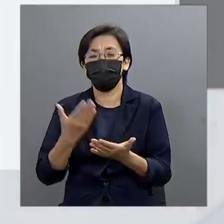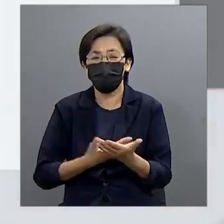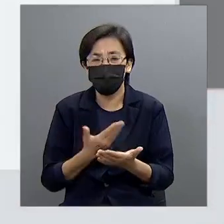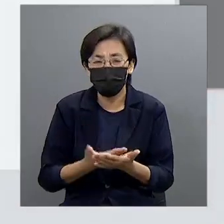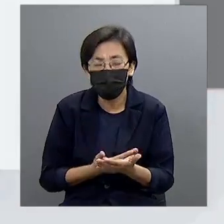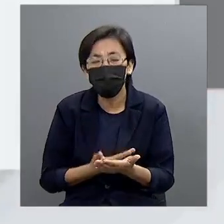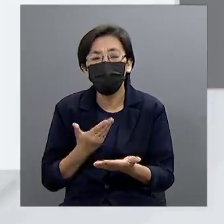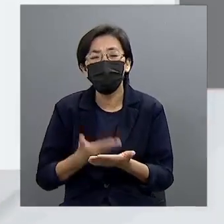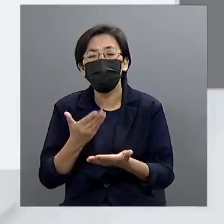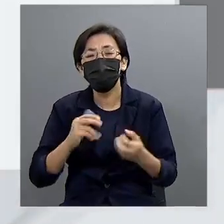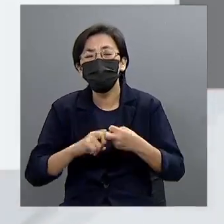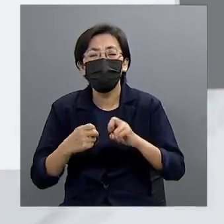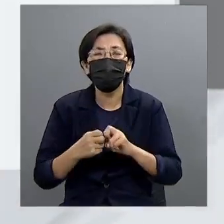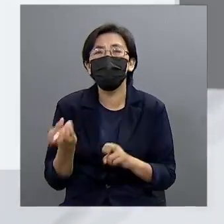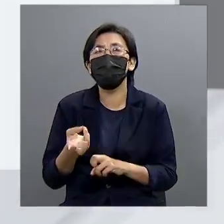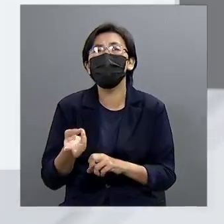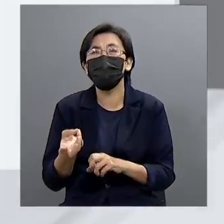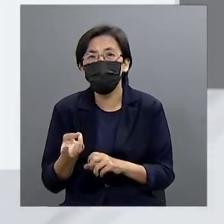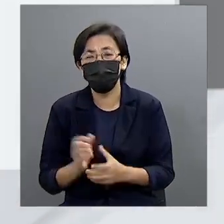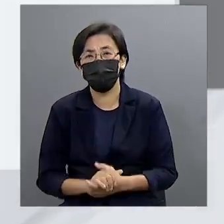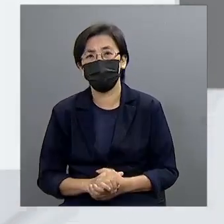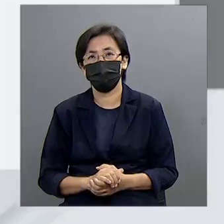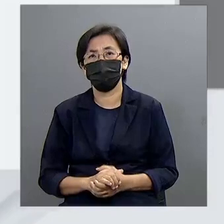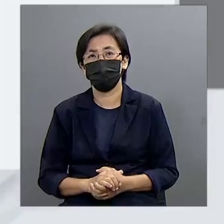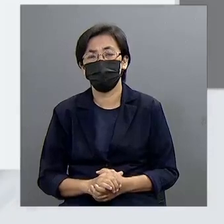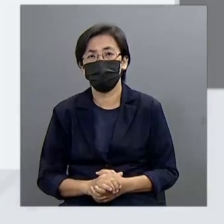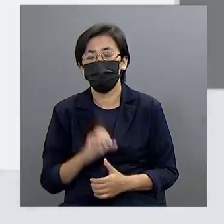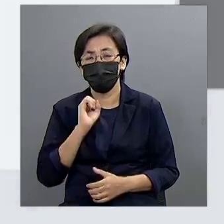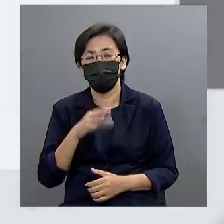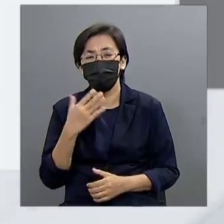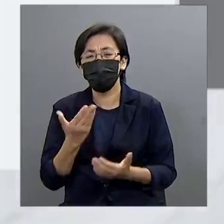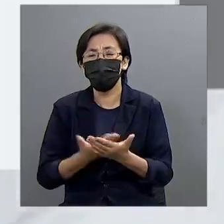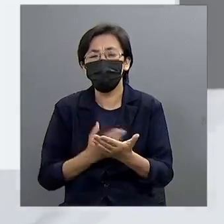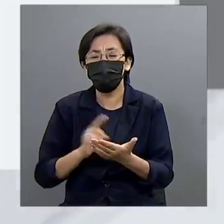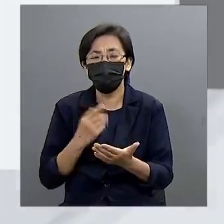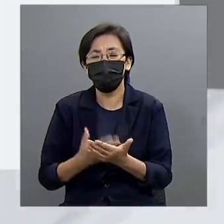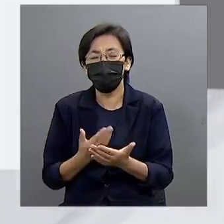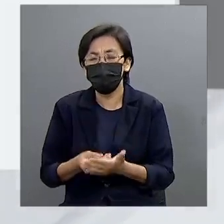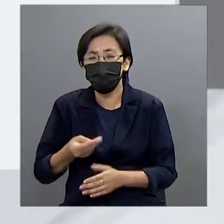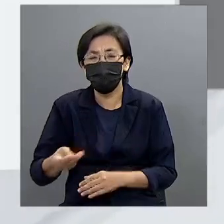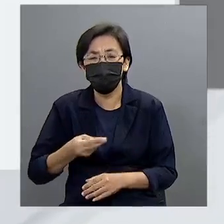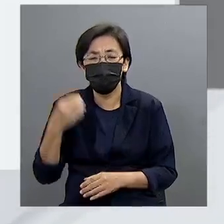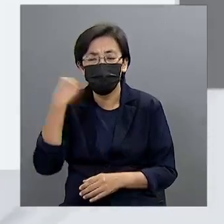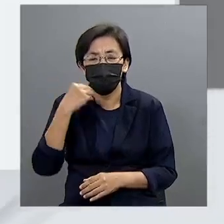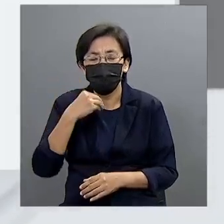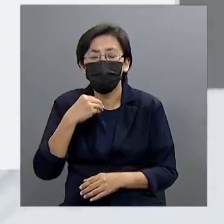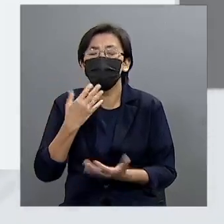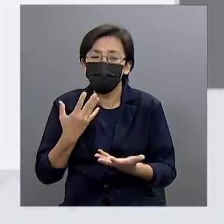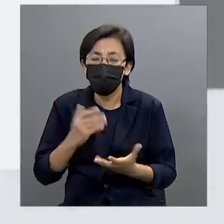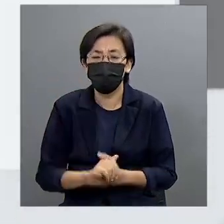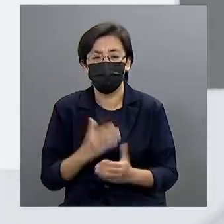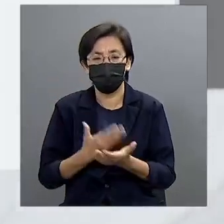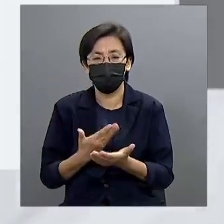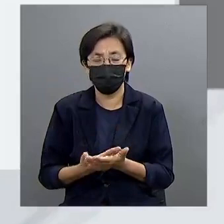าจจะมาเป็นอันดับสุดท้ายเมื่อสักครู่คุณธนากรบอกแล้วว่ามันเป็นการให้เงินไหลออกกันทุกวันทุกวันมันอาจจะไม่เยอะนะคะแต่ว่าเงินมันไหลออกจากครอบ